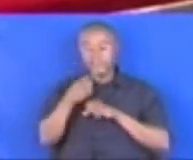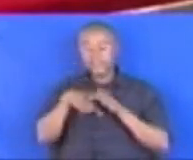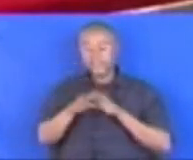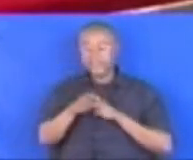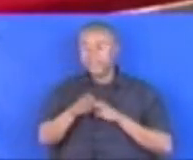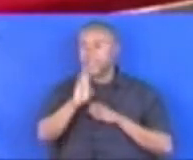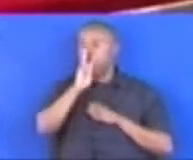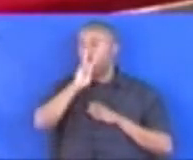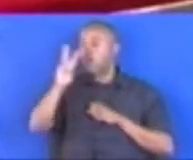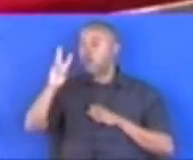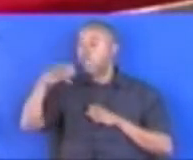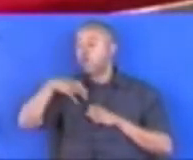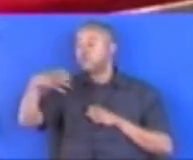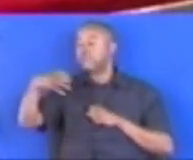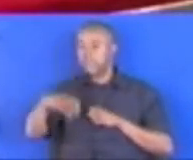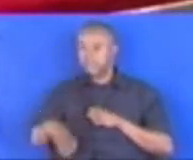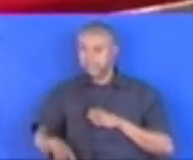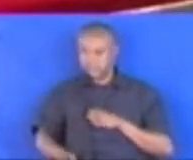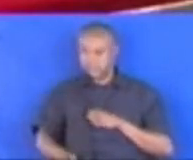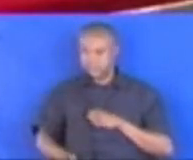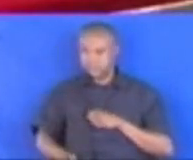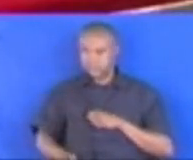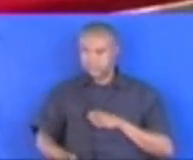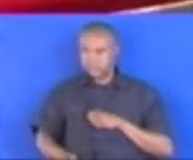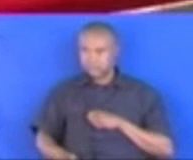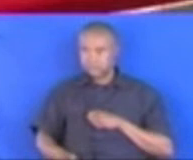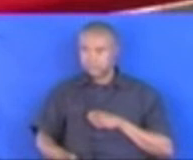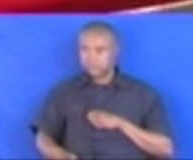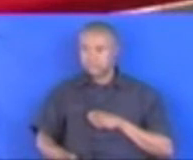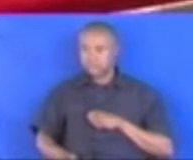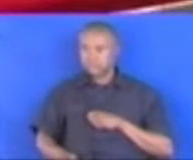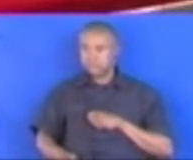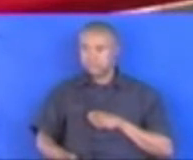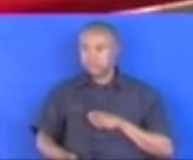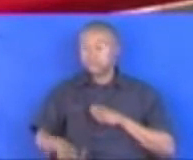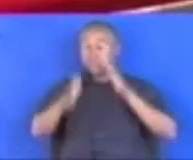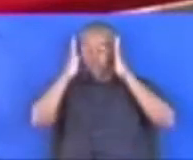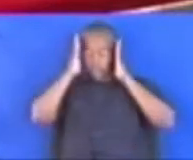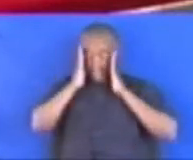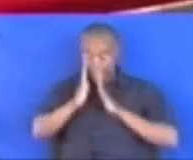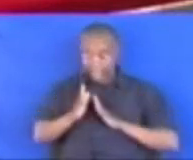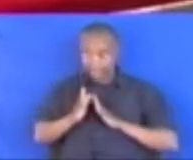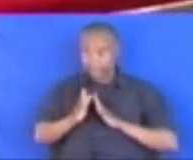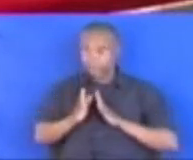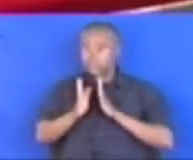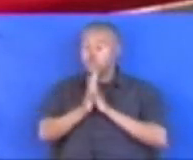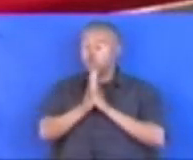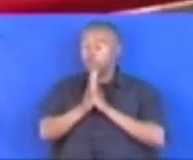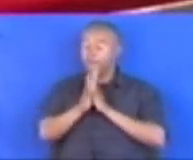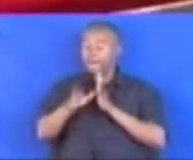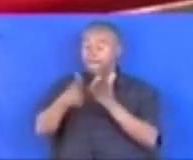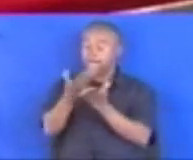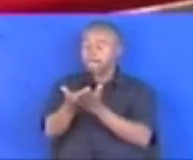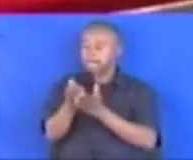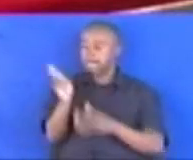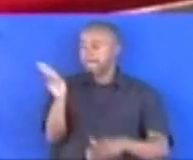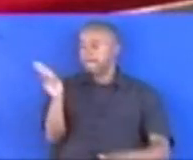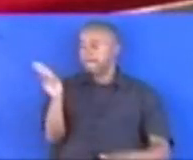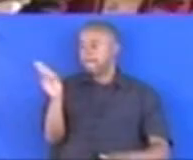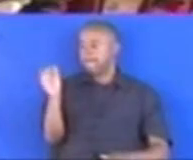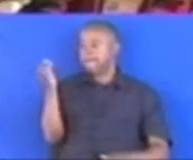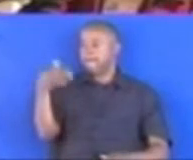kama zinavyoonekana kwenye hotuba yangu. Mheshimiwa Naibu Spika, kwa heshima na taadhima naomba kutoa hoja.